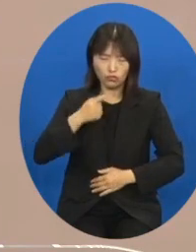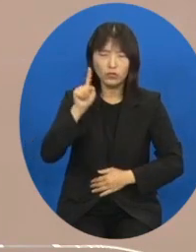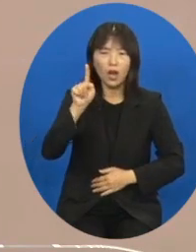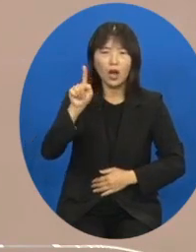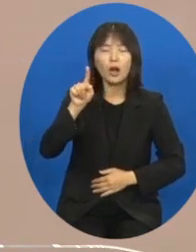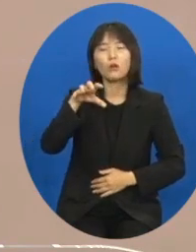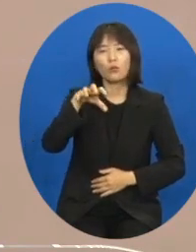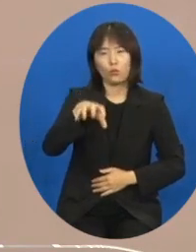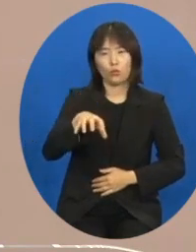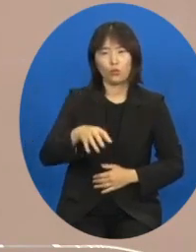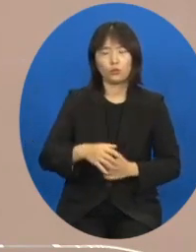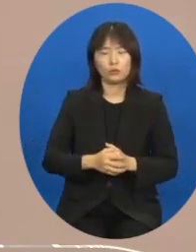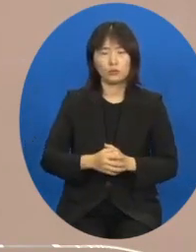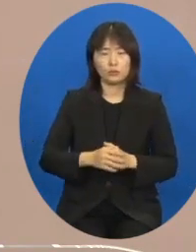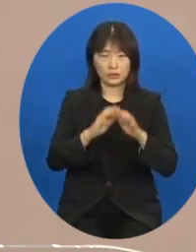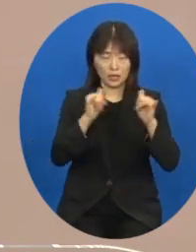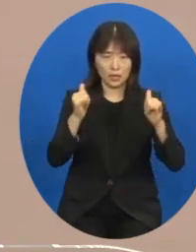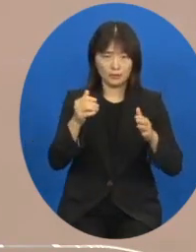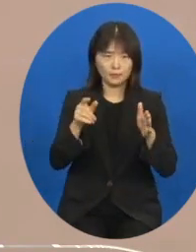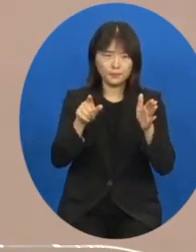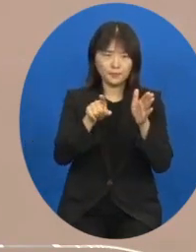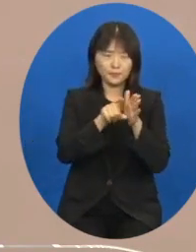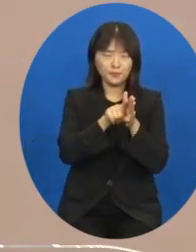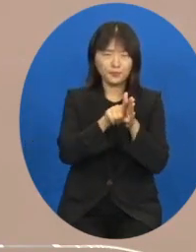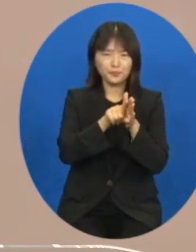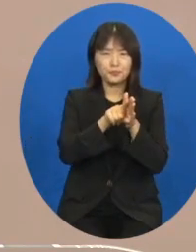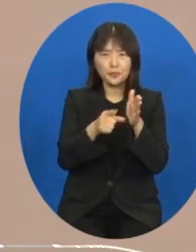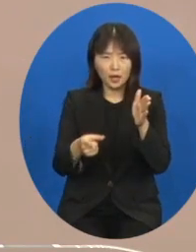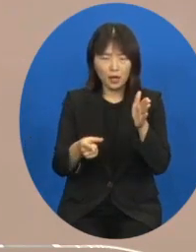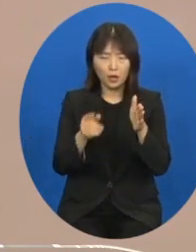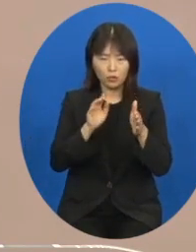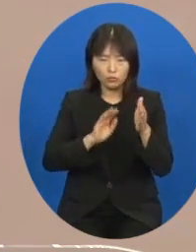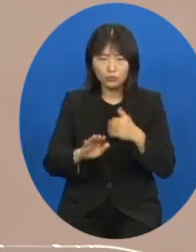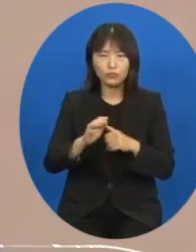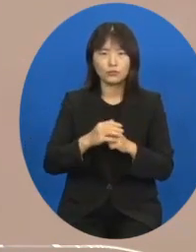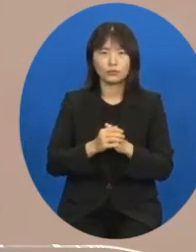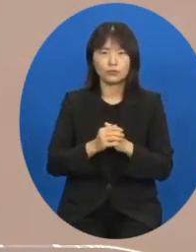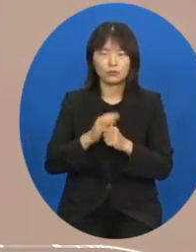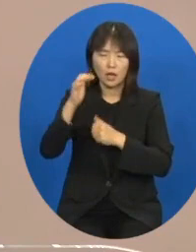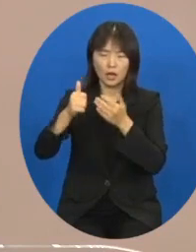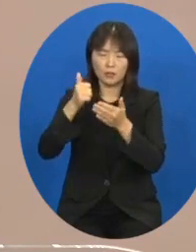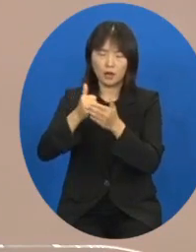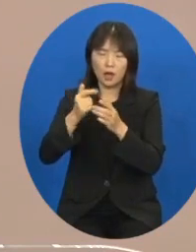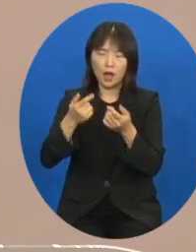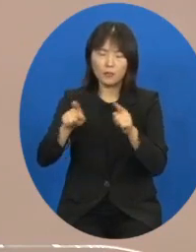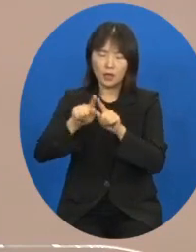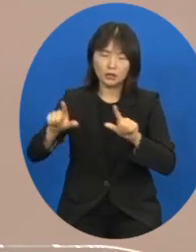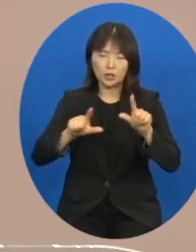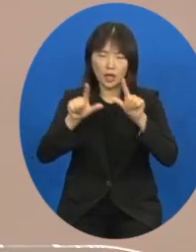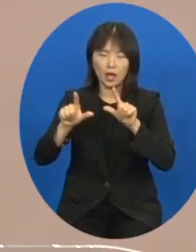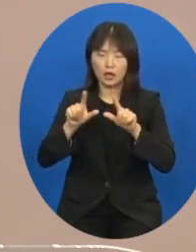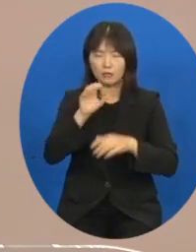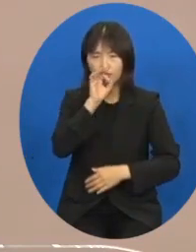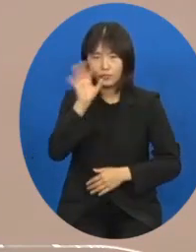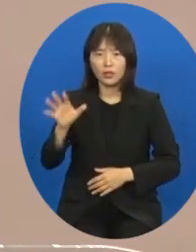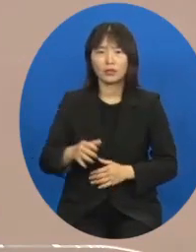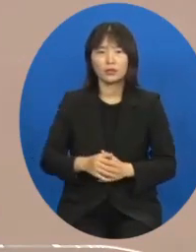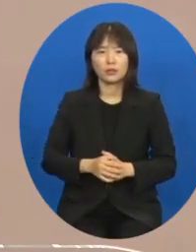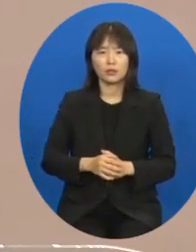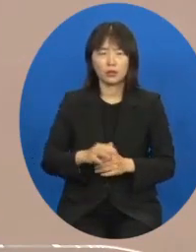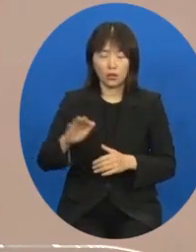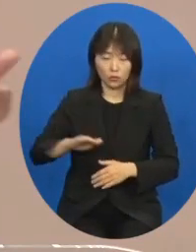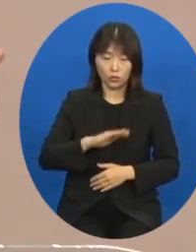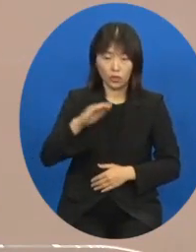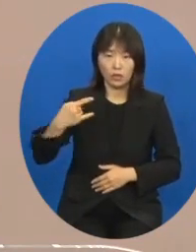곳이었습니다. 인간이 타락하고 난 다음에 하나님과 함께 살 수 없었어요.